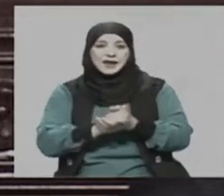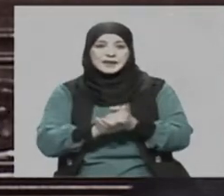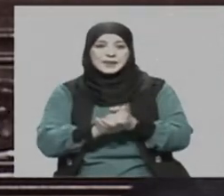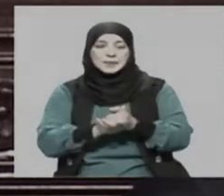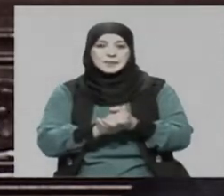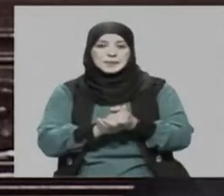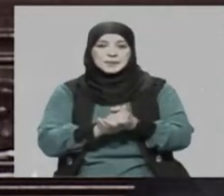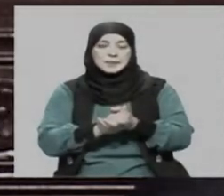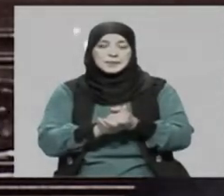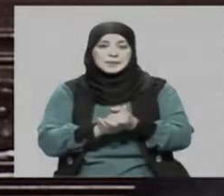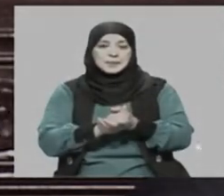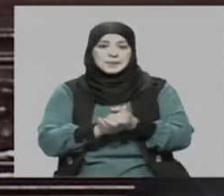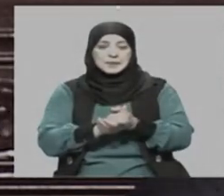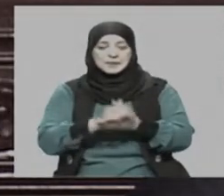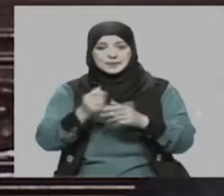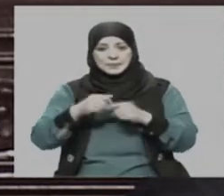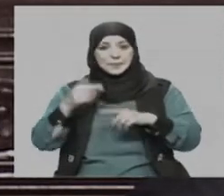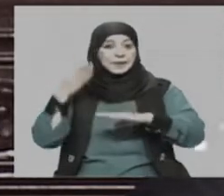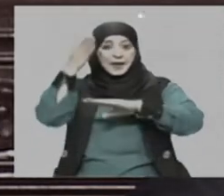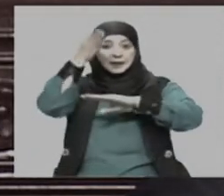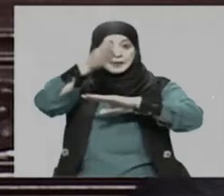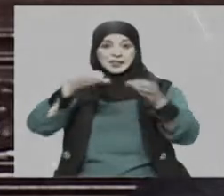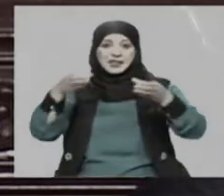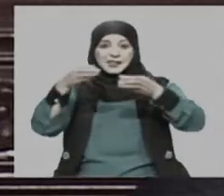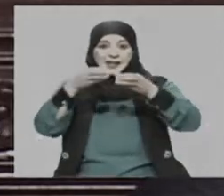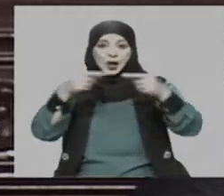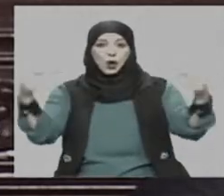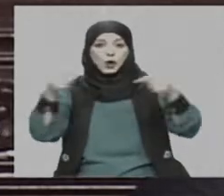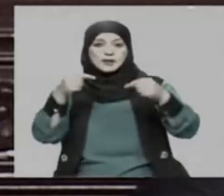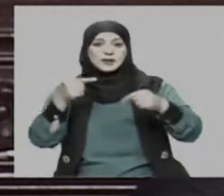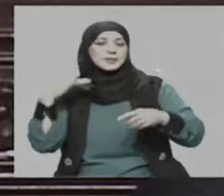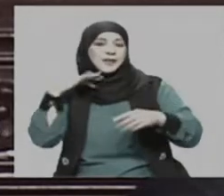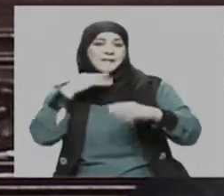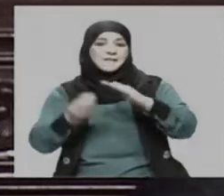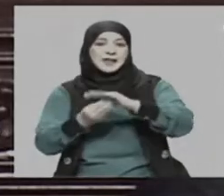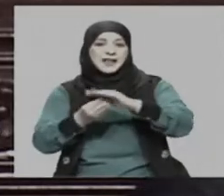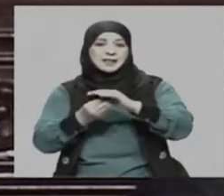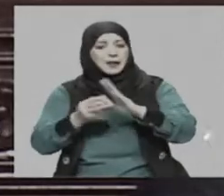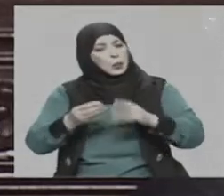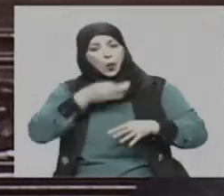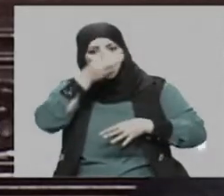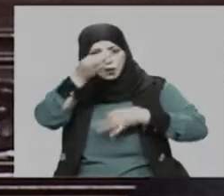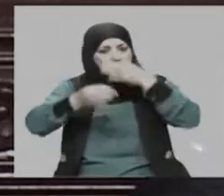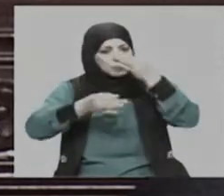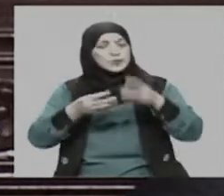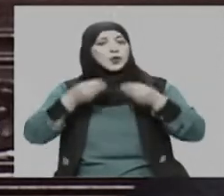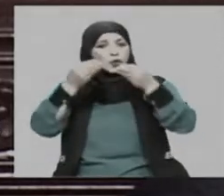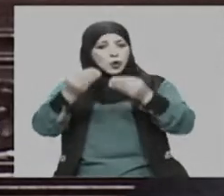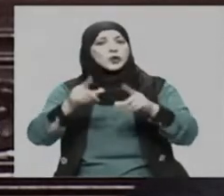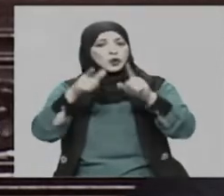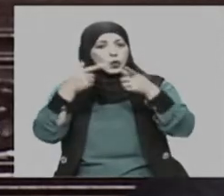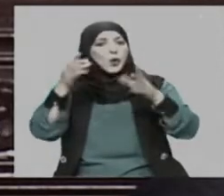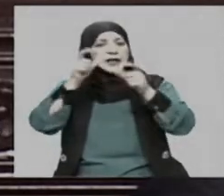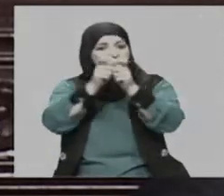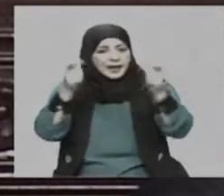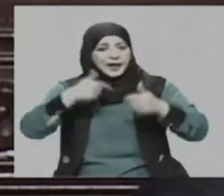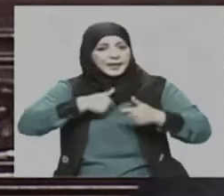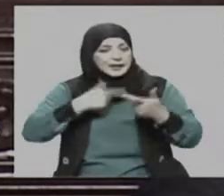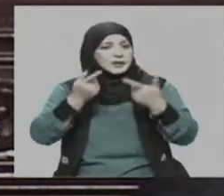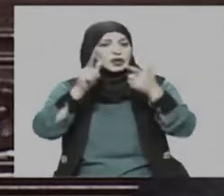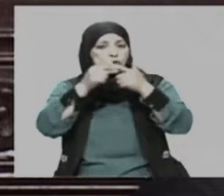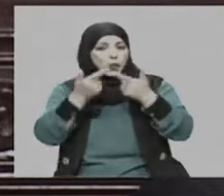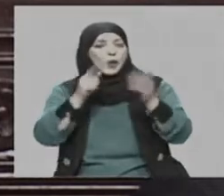دونك مشينا للهيئة مكافحة الفساد وصرحنا بالممتلكات. ثم القانون شو